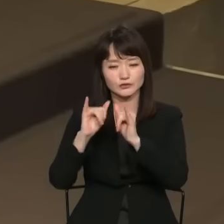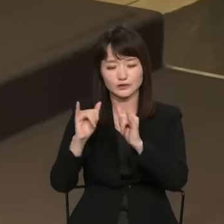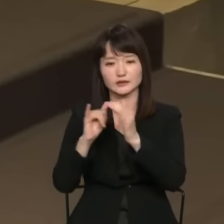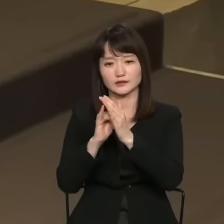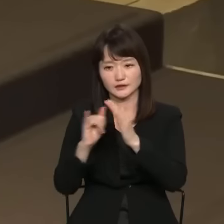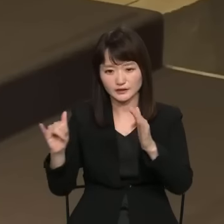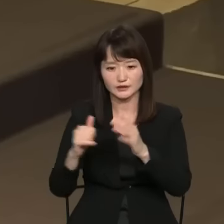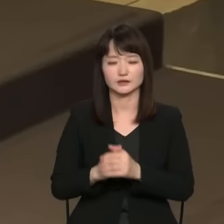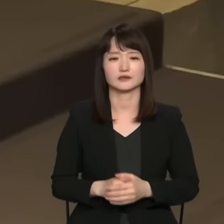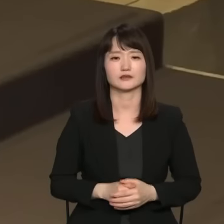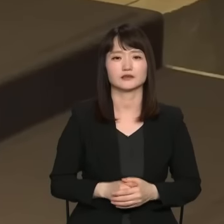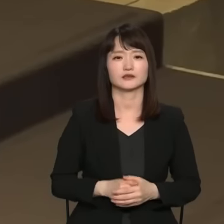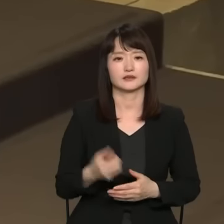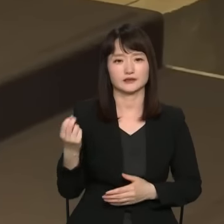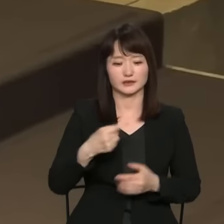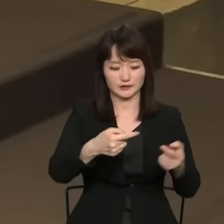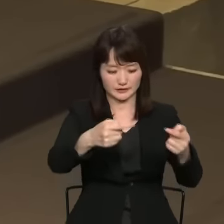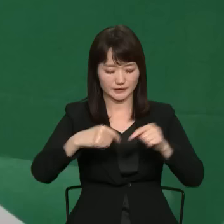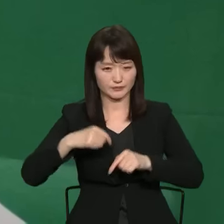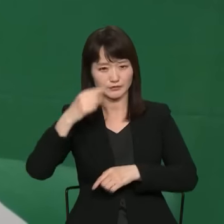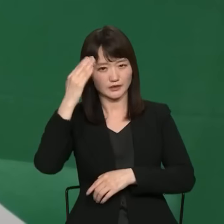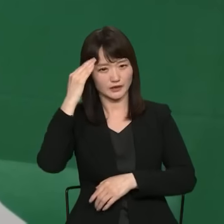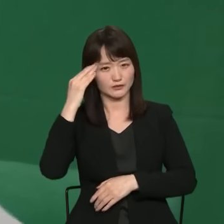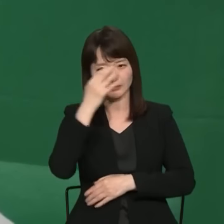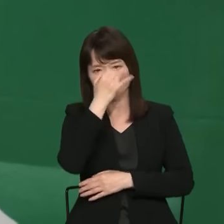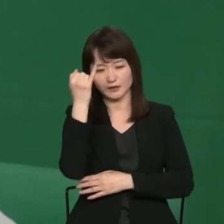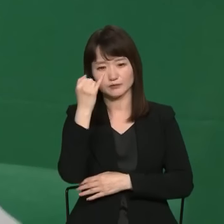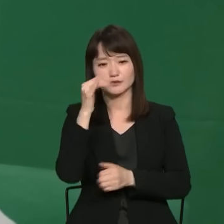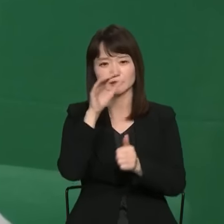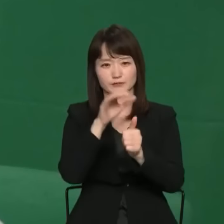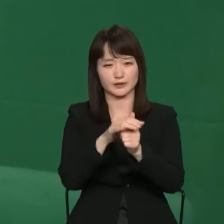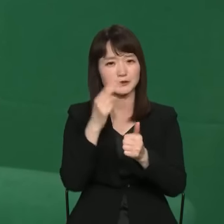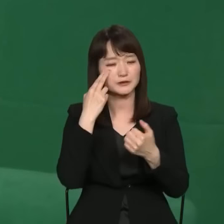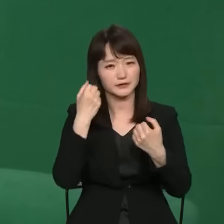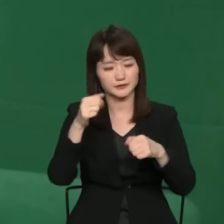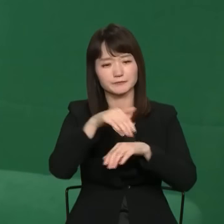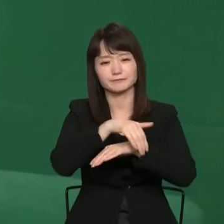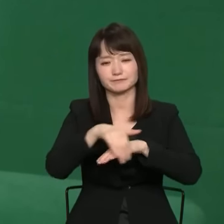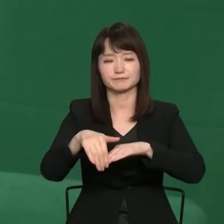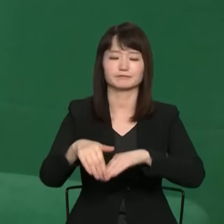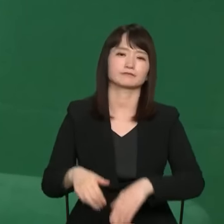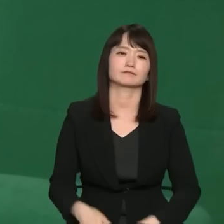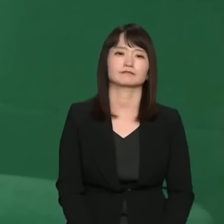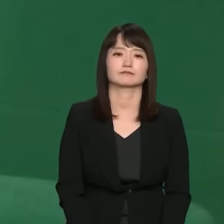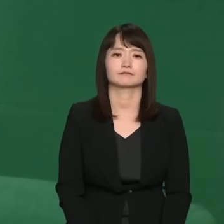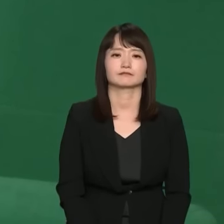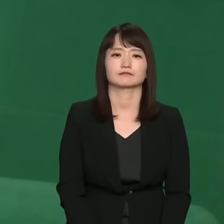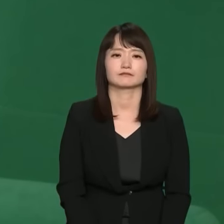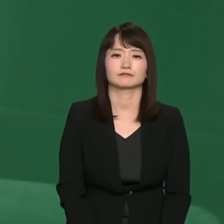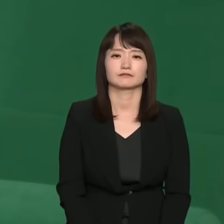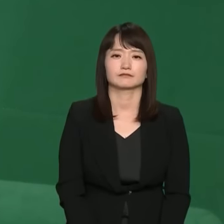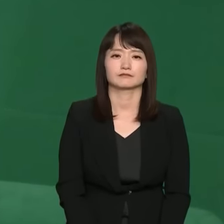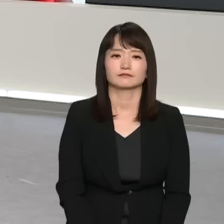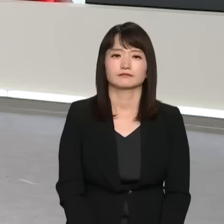다시 한번 한국 할머니를 연기할 예정입니다. 로스앤젤레스에서 JTBC 홍지은입니다.